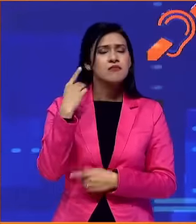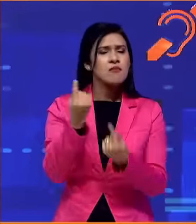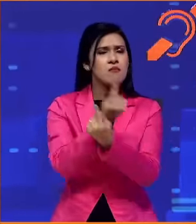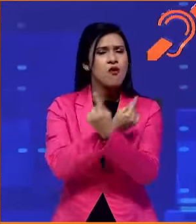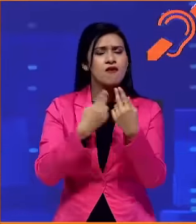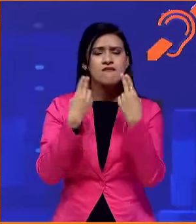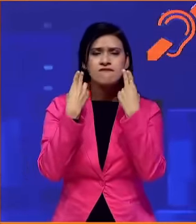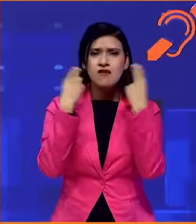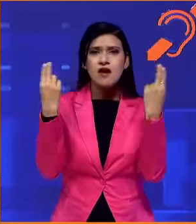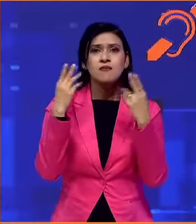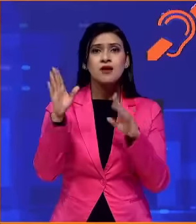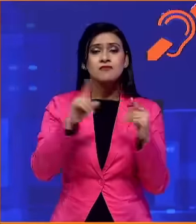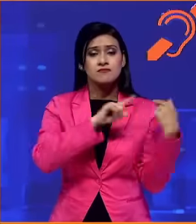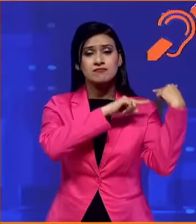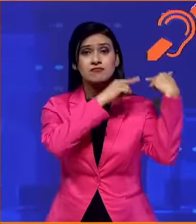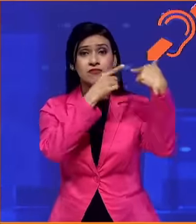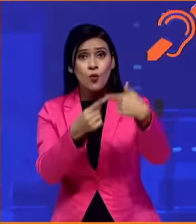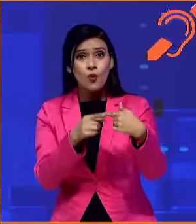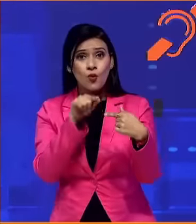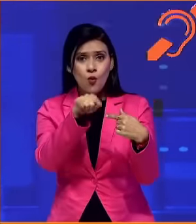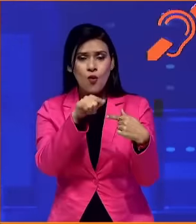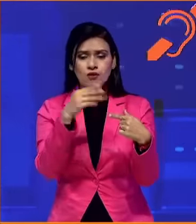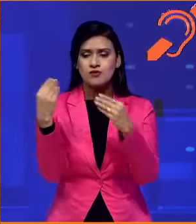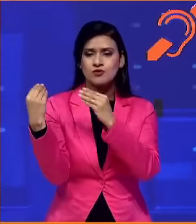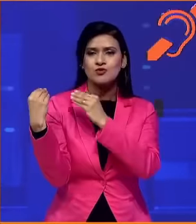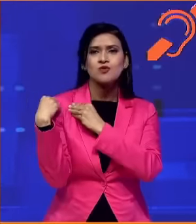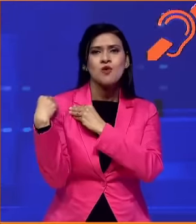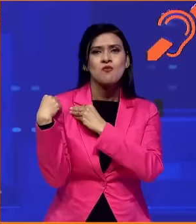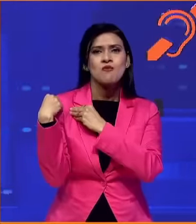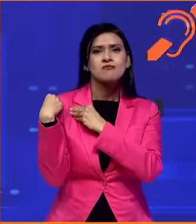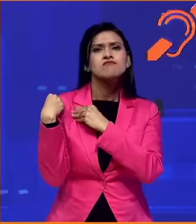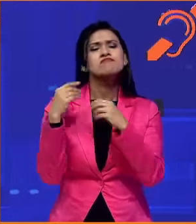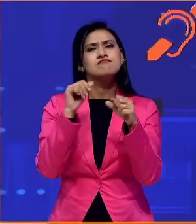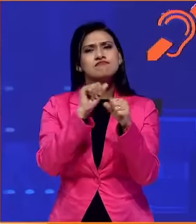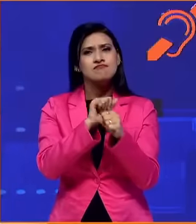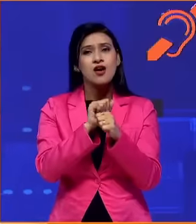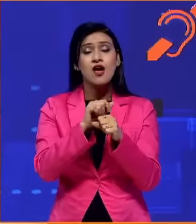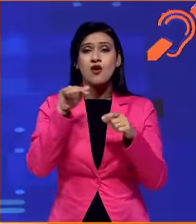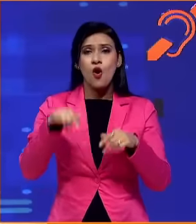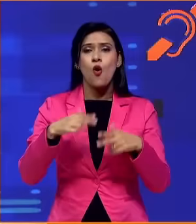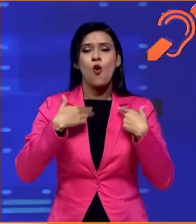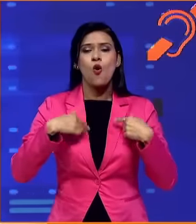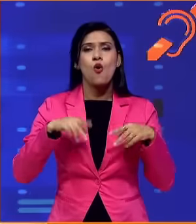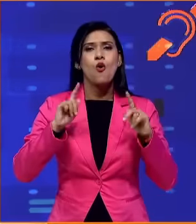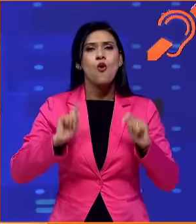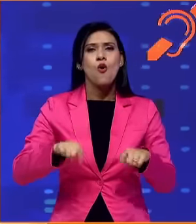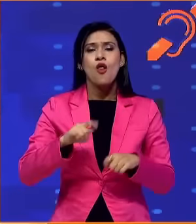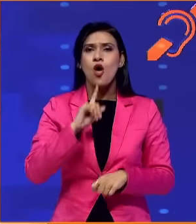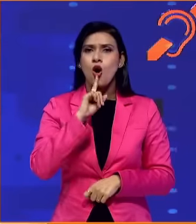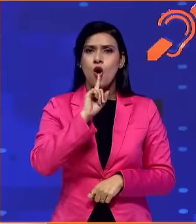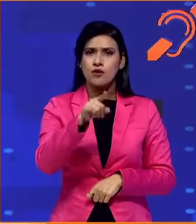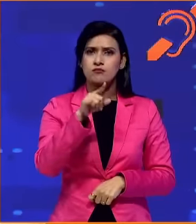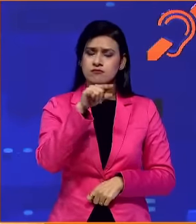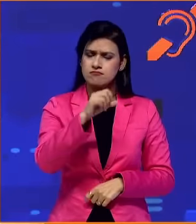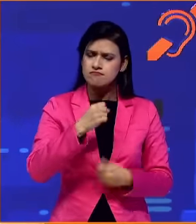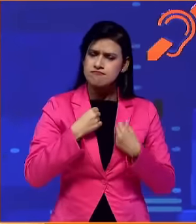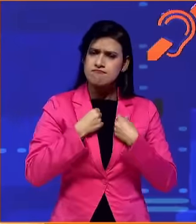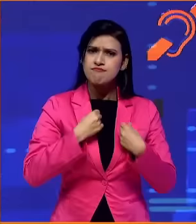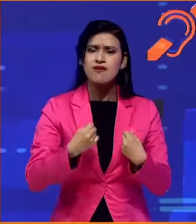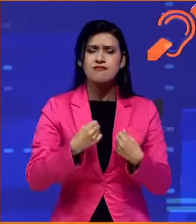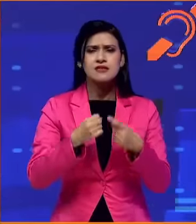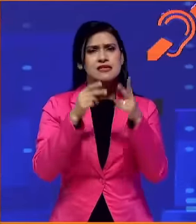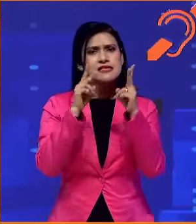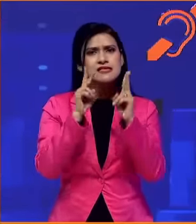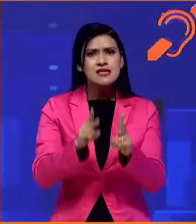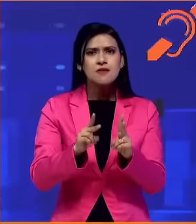थे।इसलिए,आपको उसविरासतकोआगेबढ़ानाहोगा।इसलिए, न्यायालयआजआपकोनिर्देशदेताहैकिआप उसीसाहस,प्रतिबद्धताऔर